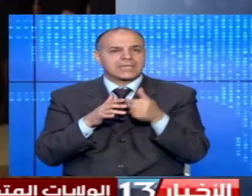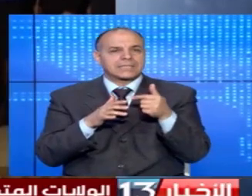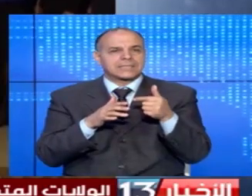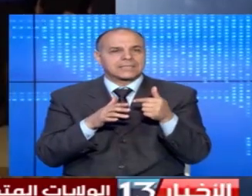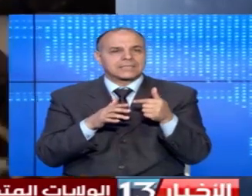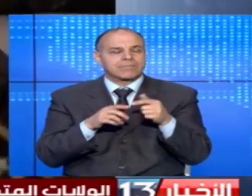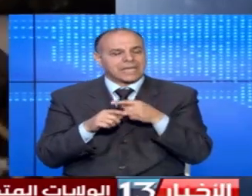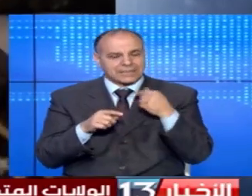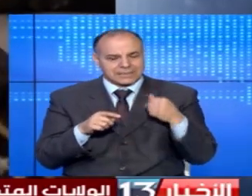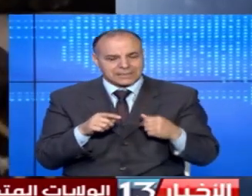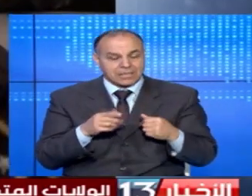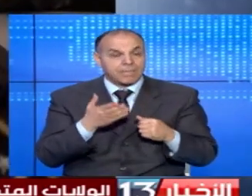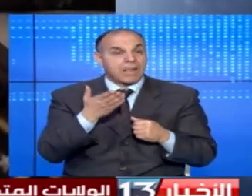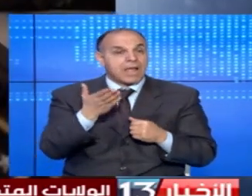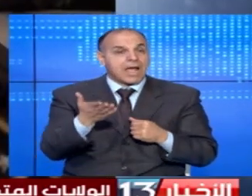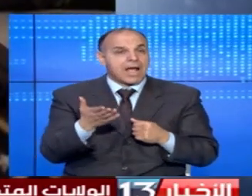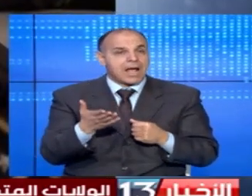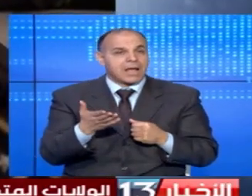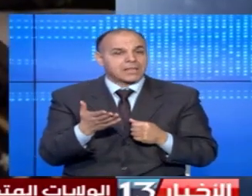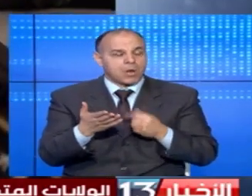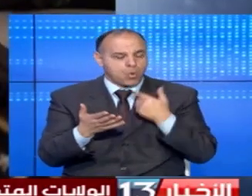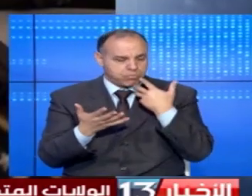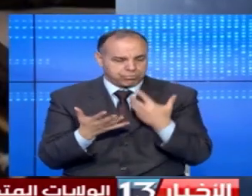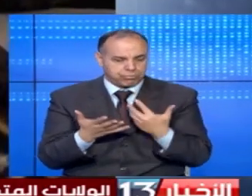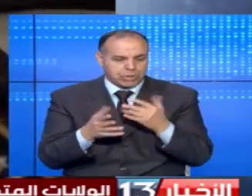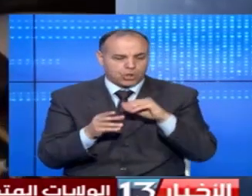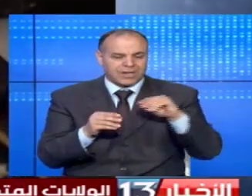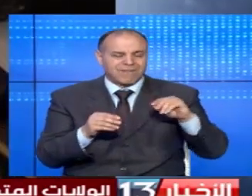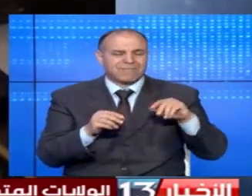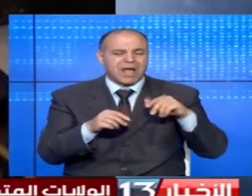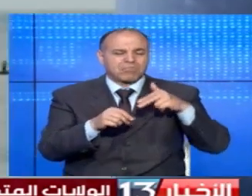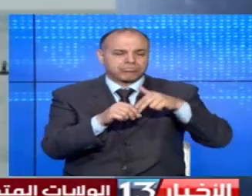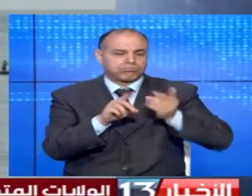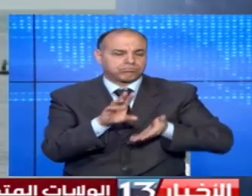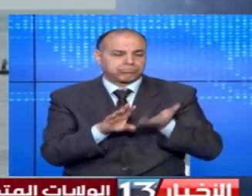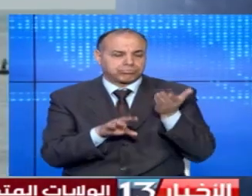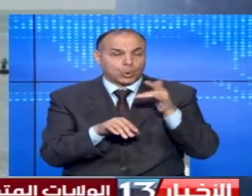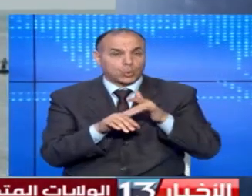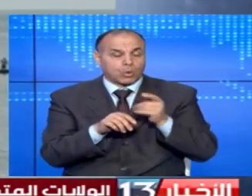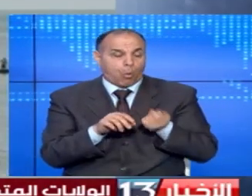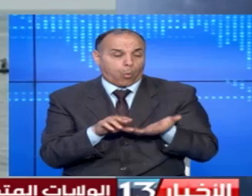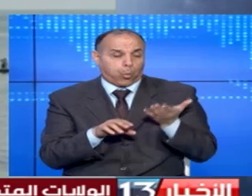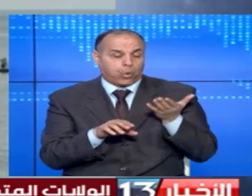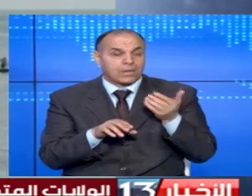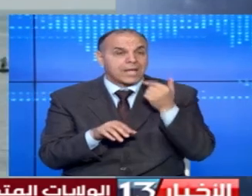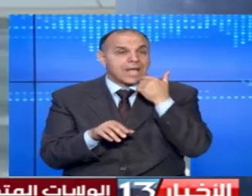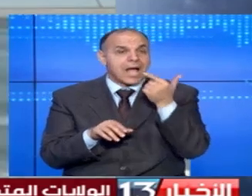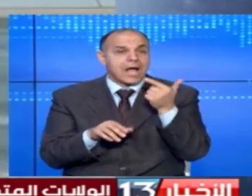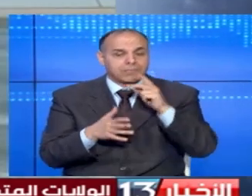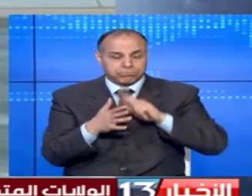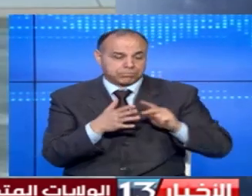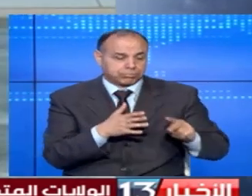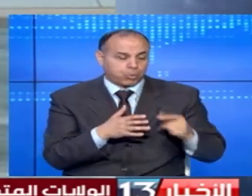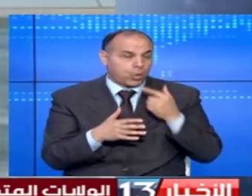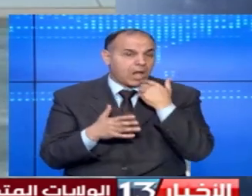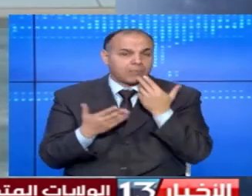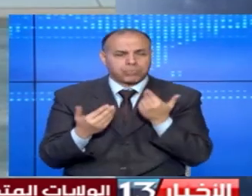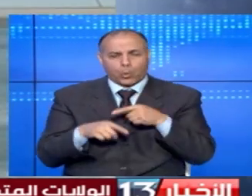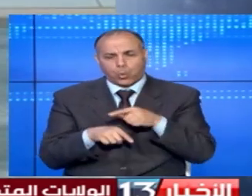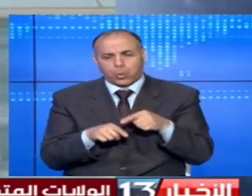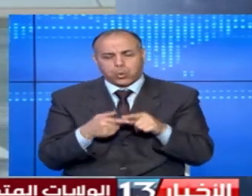الصيني ليو هاي يسمع صداه اليوم في سوق النفط العالميه حيث تاثرت الاسعار التي ارتفعت بعد توقيع طال انتظاره